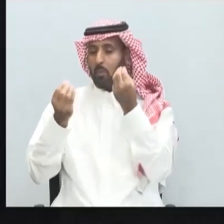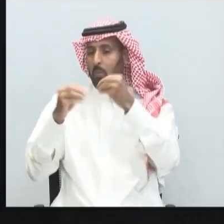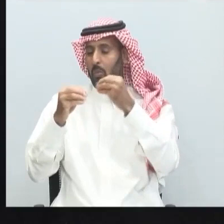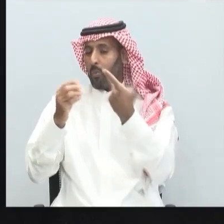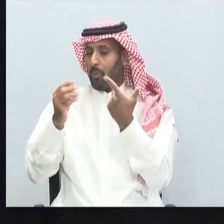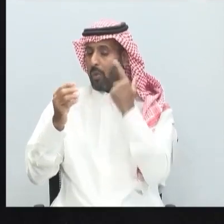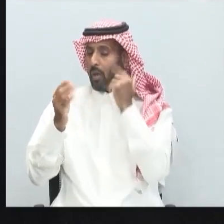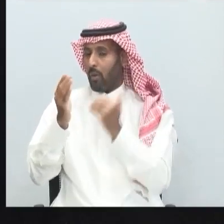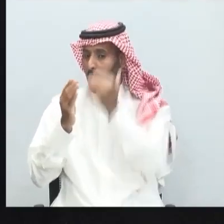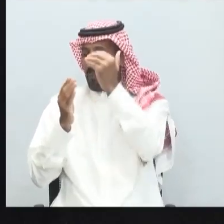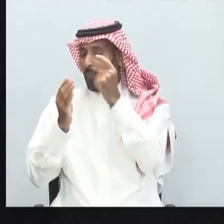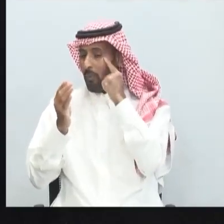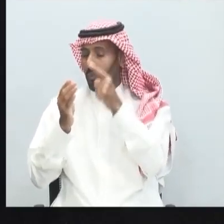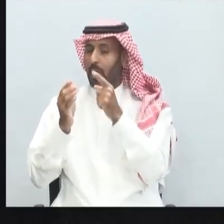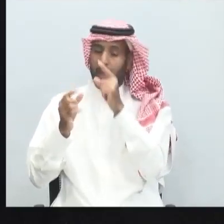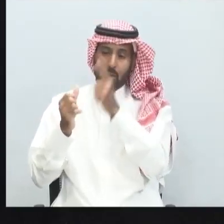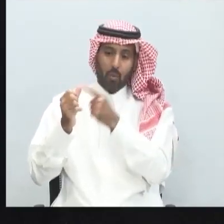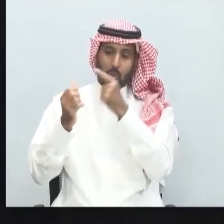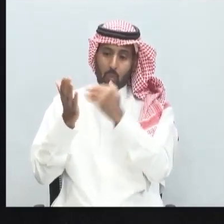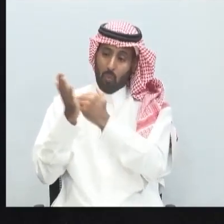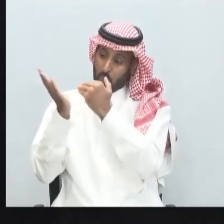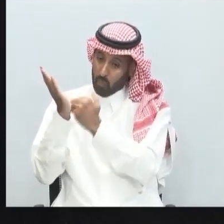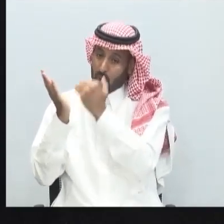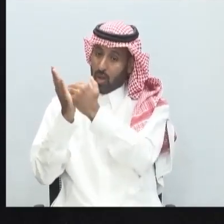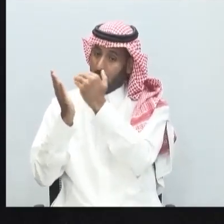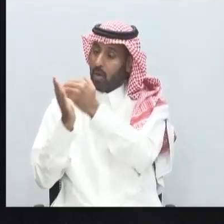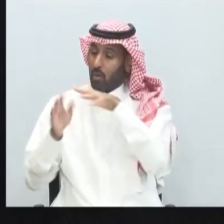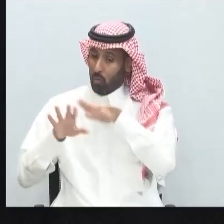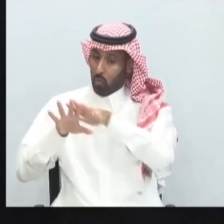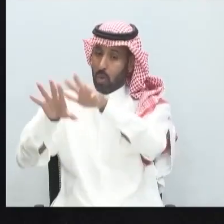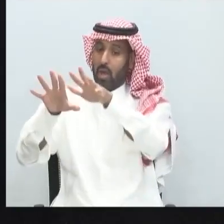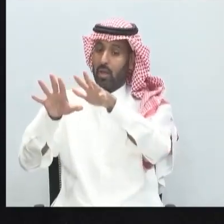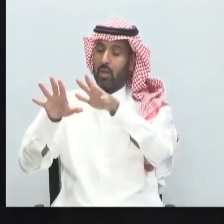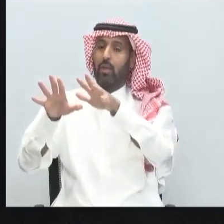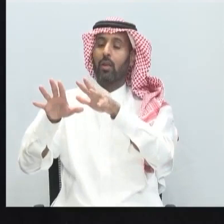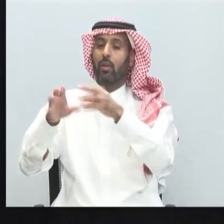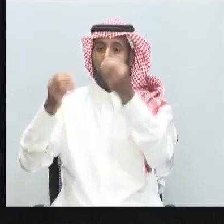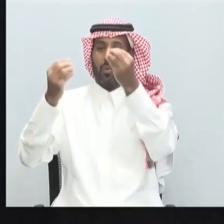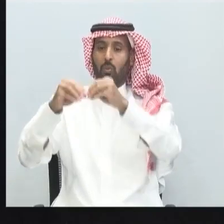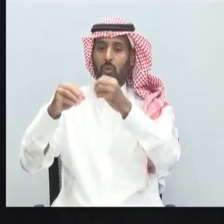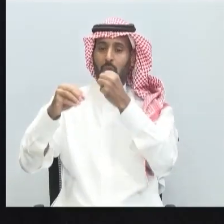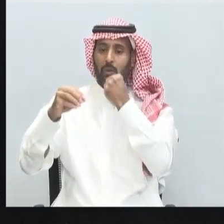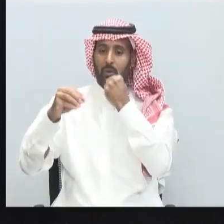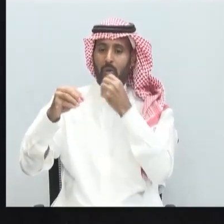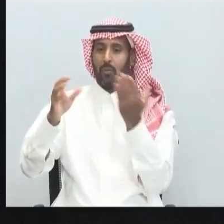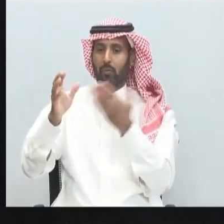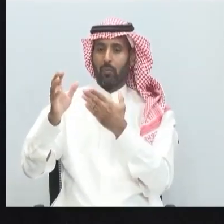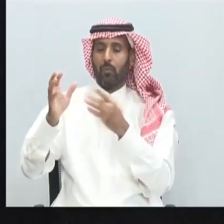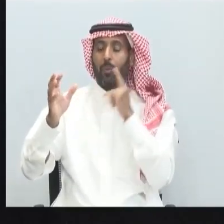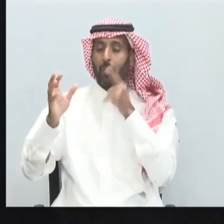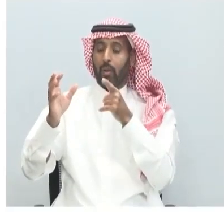يتطلب معرفه ترتيب المستويات الفرعيه وفقه تزايد طاقتها